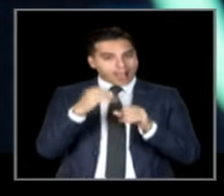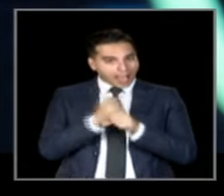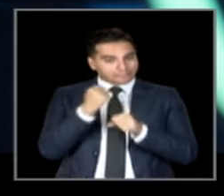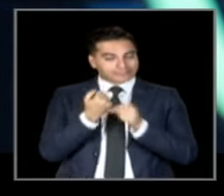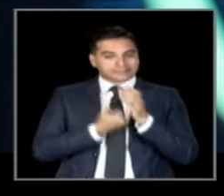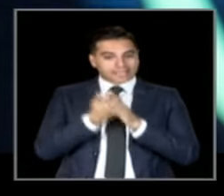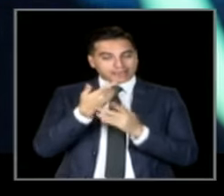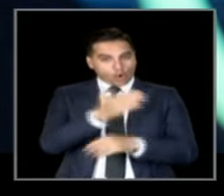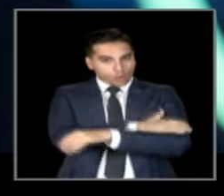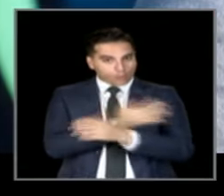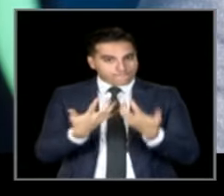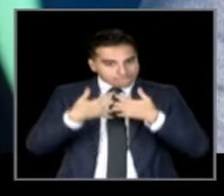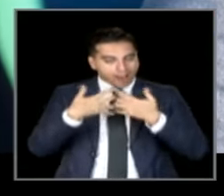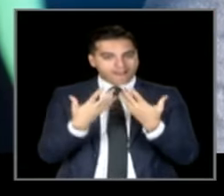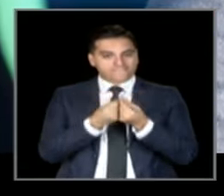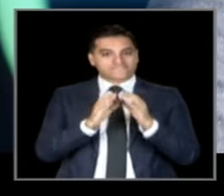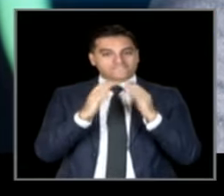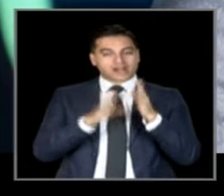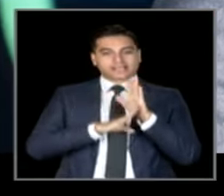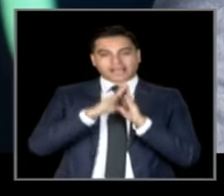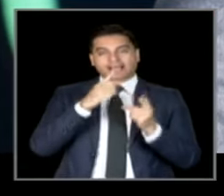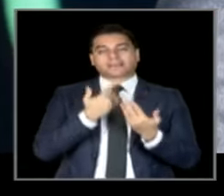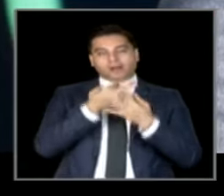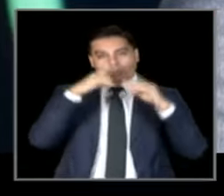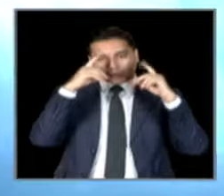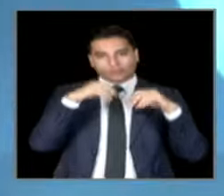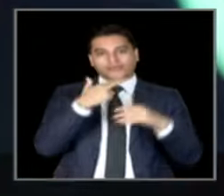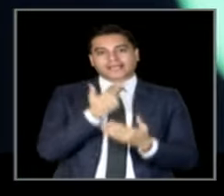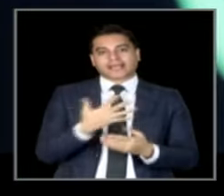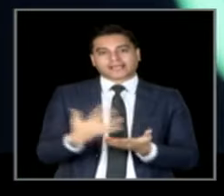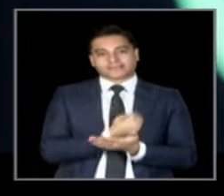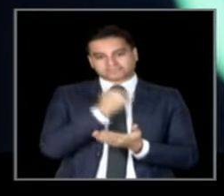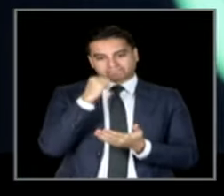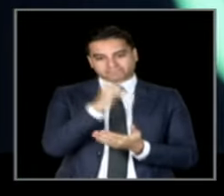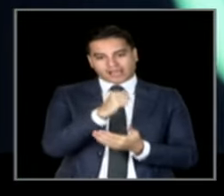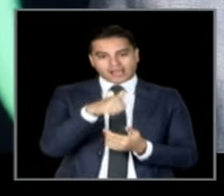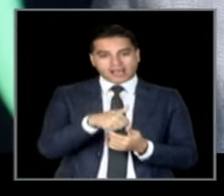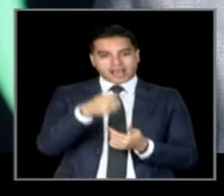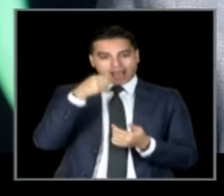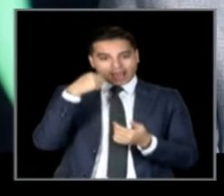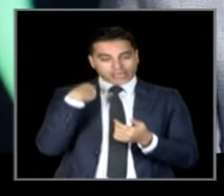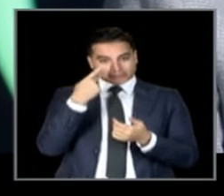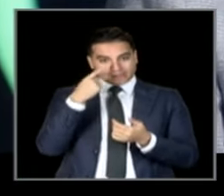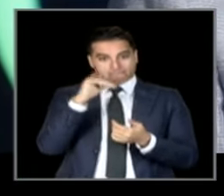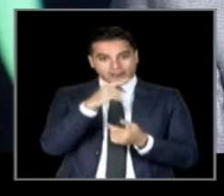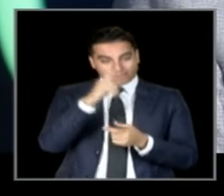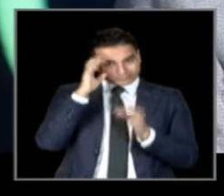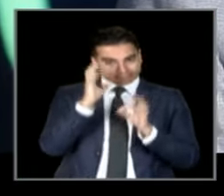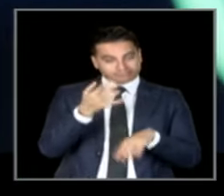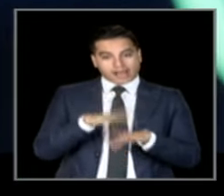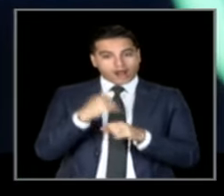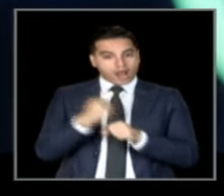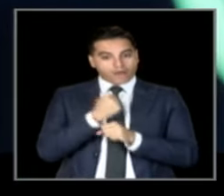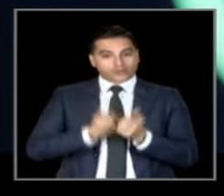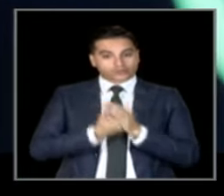وهي عضو فعال ومتعاون جدا في التيم، بتمنى لها التوفيق في حياتها وتحقق كل نفسها فيه. فاطمة دايما بتدينا طاقة إيجابية وبتساعد كل واحد في التيم يخرج أحسن ما